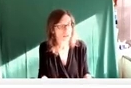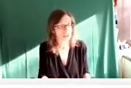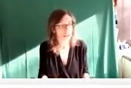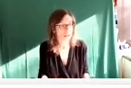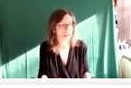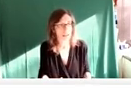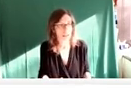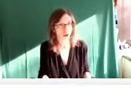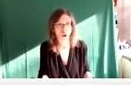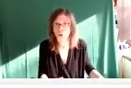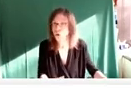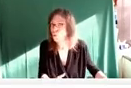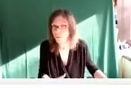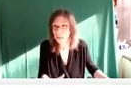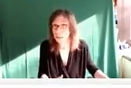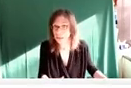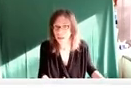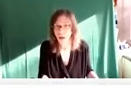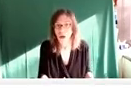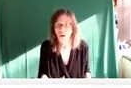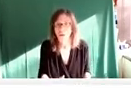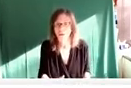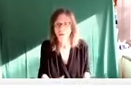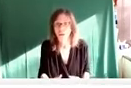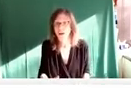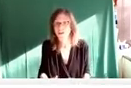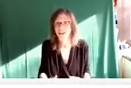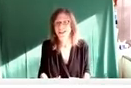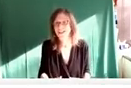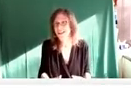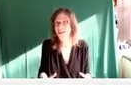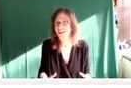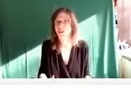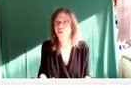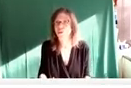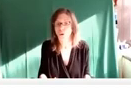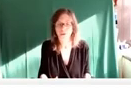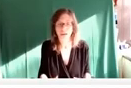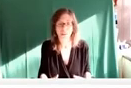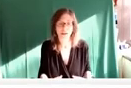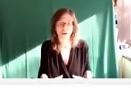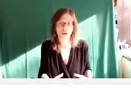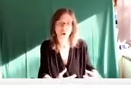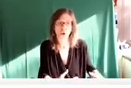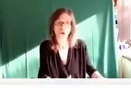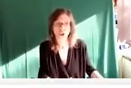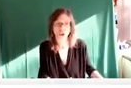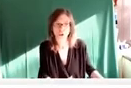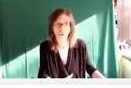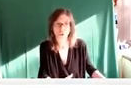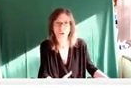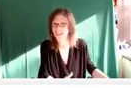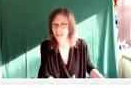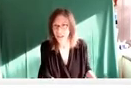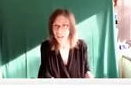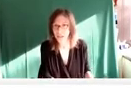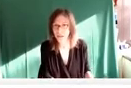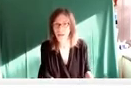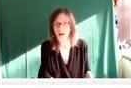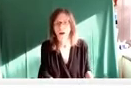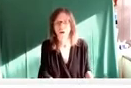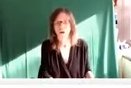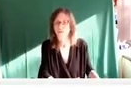avec des roches ou avec des... tu sais, on travaille avec des individus. Donc, évidemment, si je fais une recherche dans un contexte